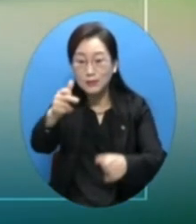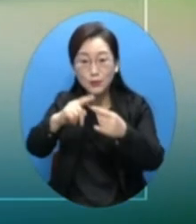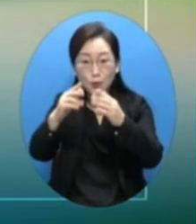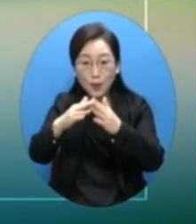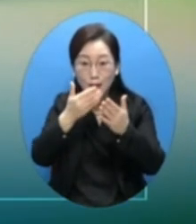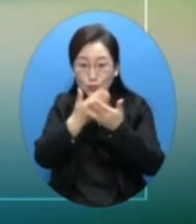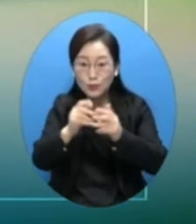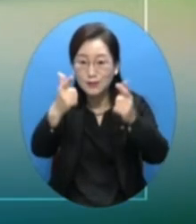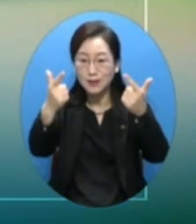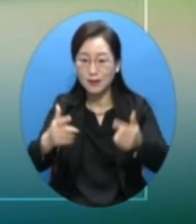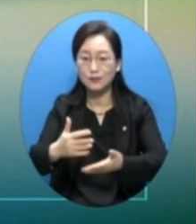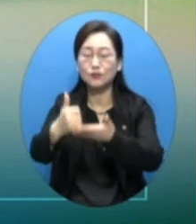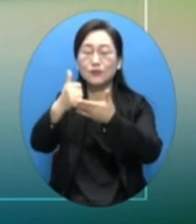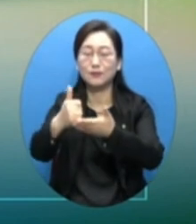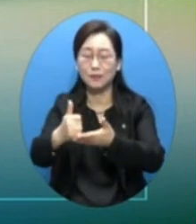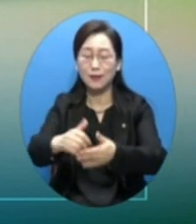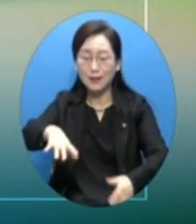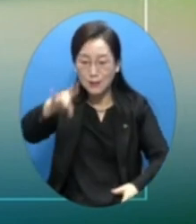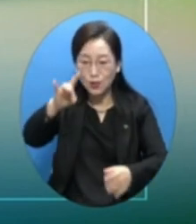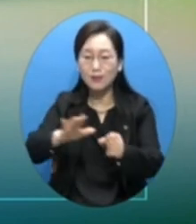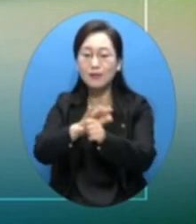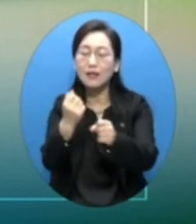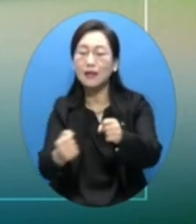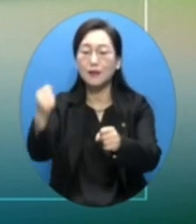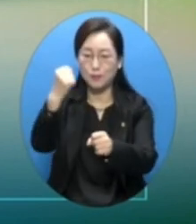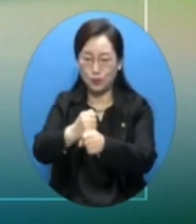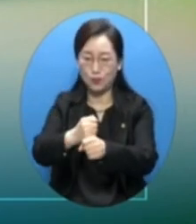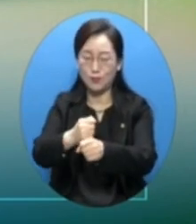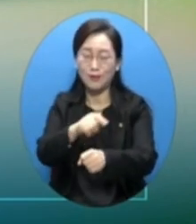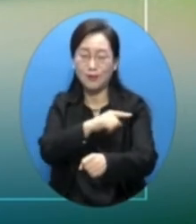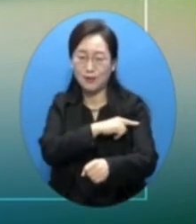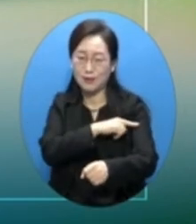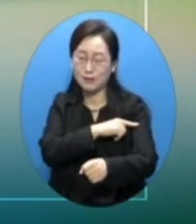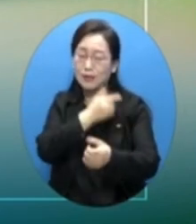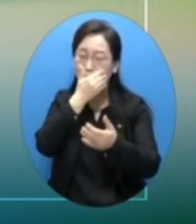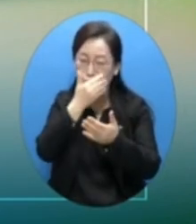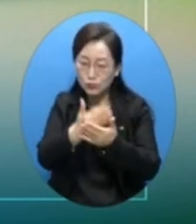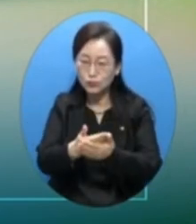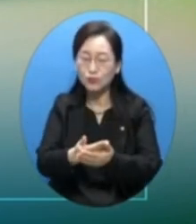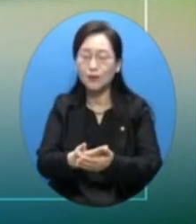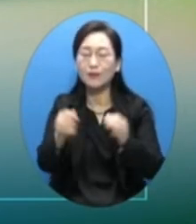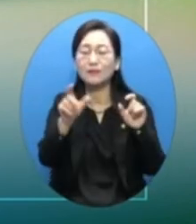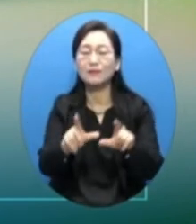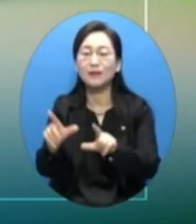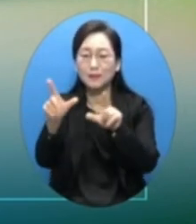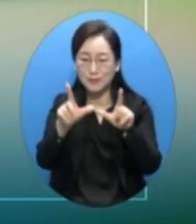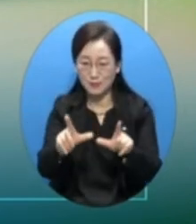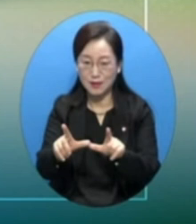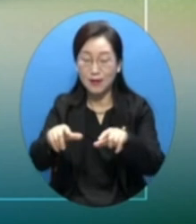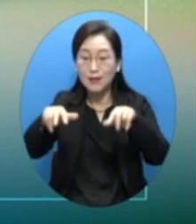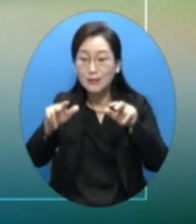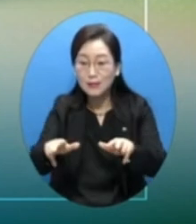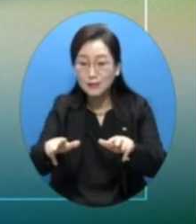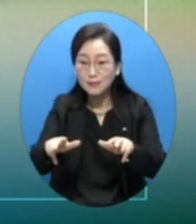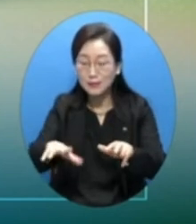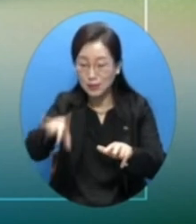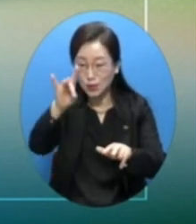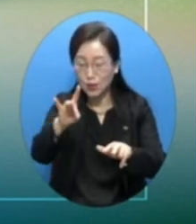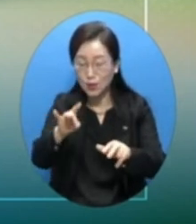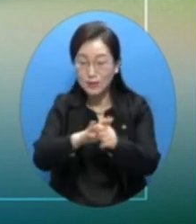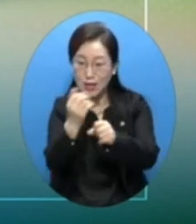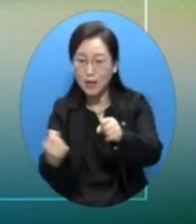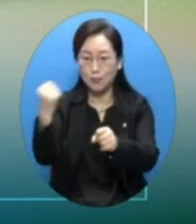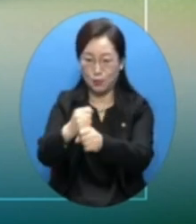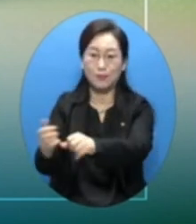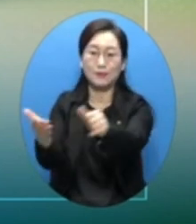아닙니다 주님과의 첫사랑을 회복하는 것이 가장 중요한 삶입니다 오늘 주님과 초상을 다 회복하게